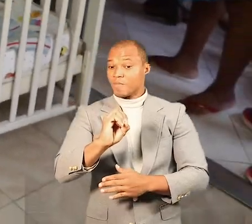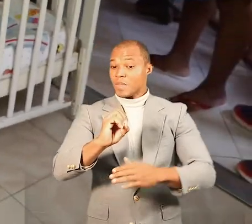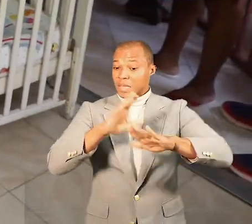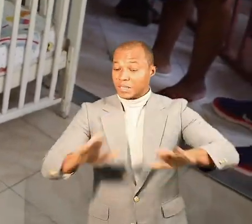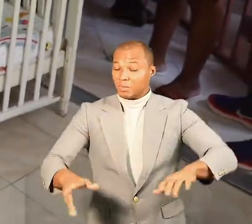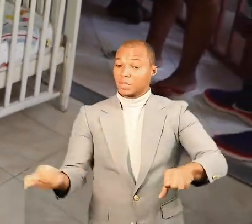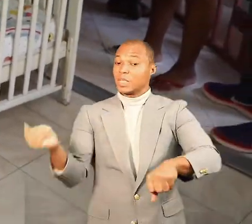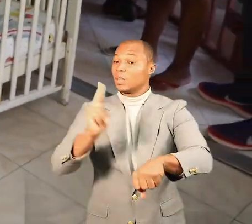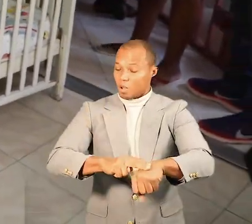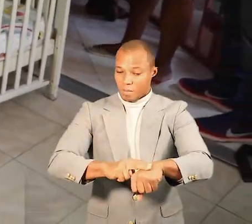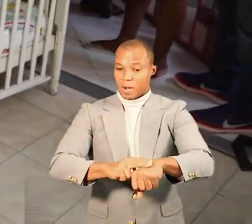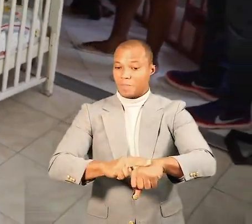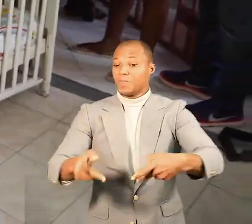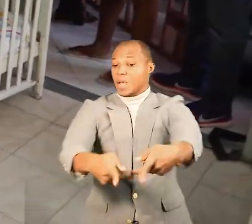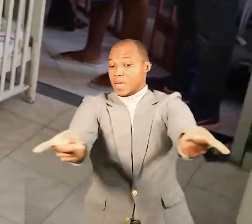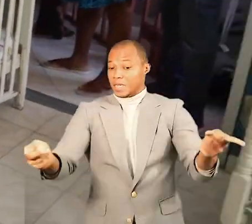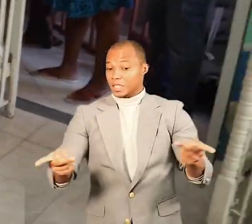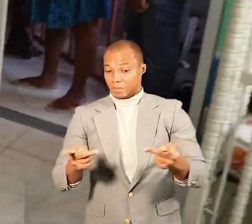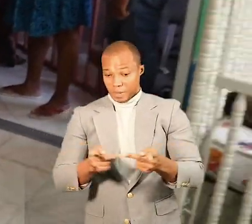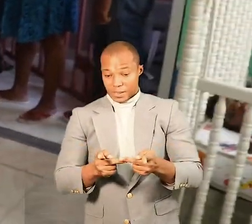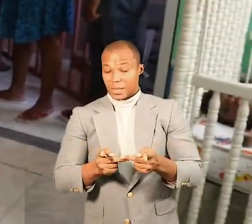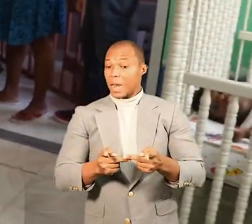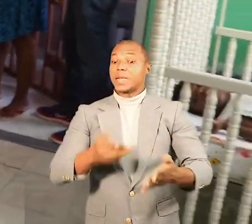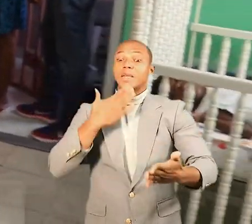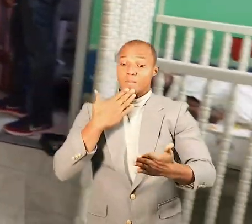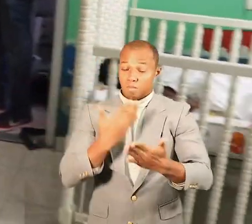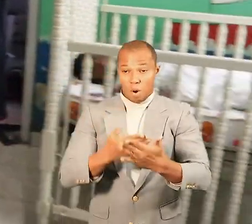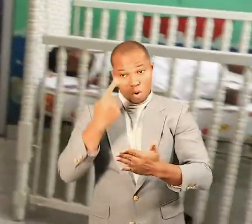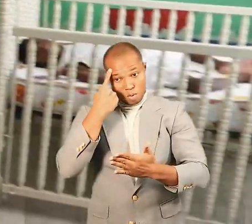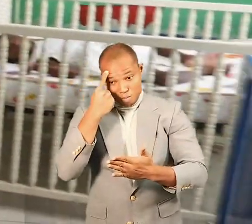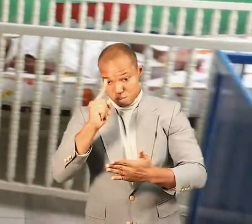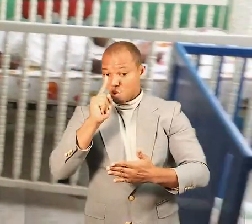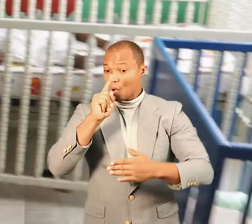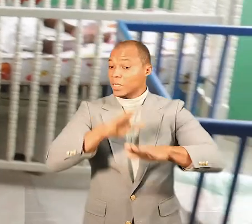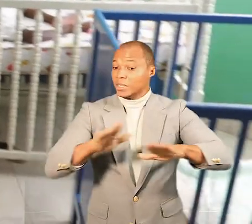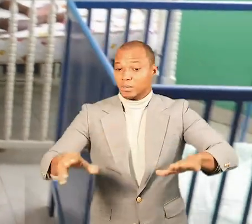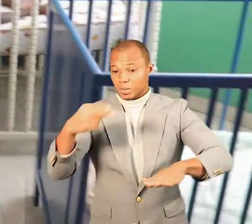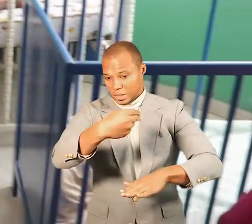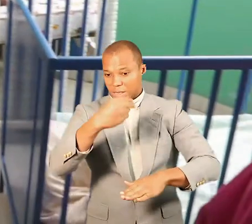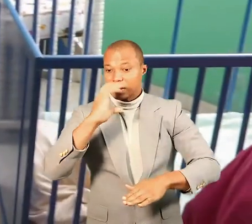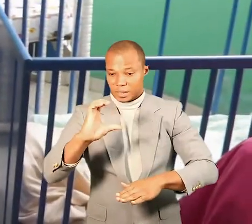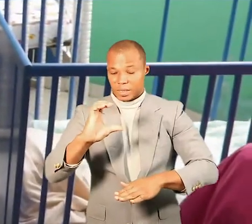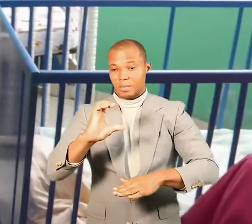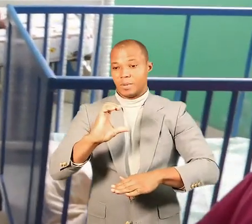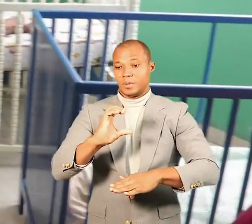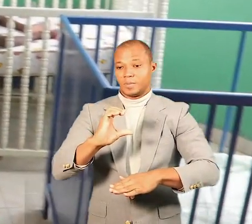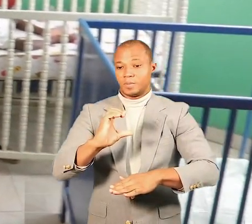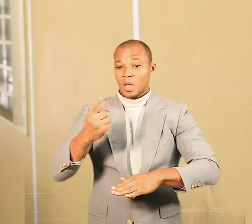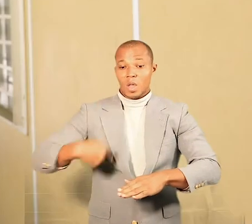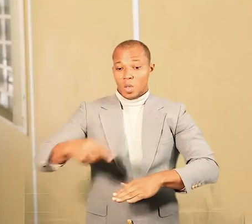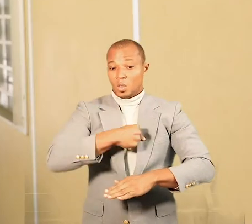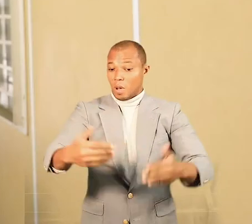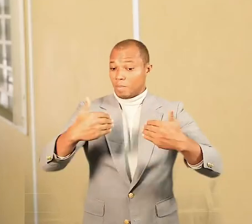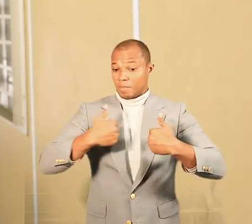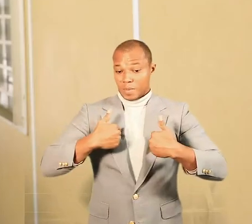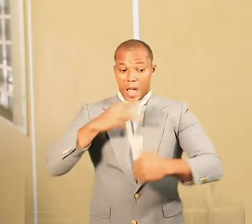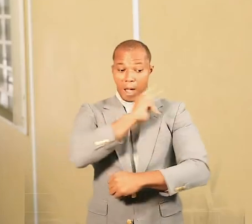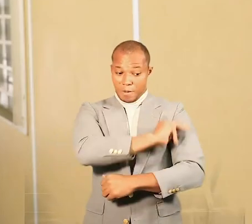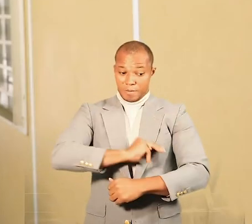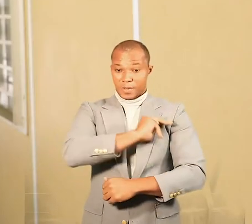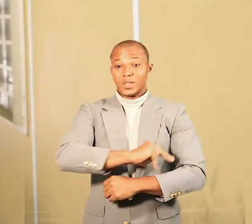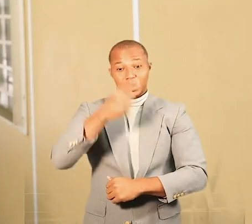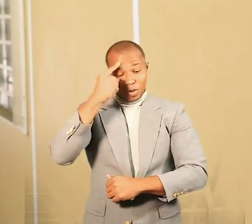normal l'espace physique côté nous fait ali assez approprié pour timoun qui gagne handicap ça yo parce que c'est ça nous te